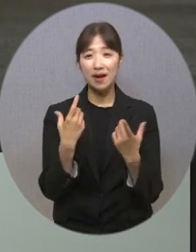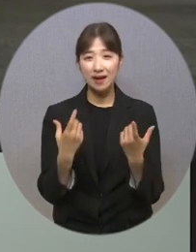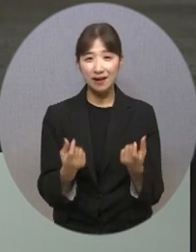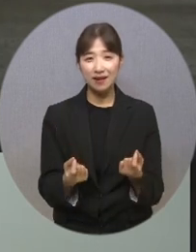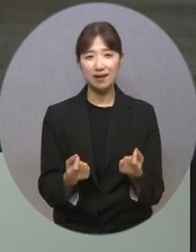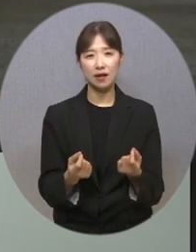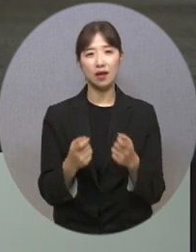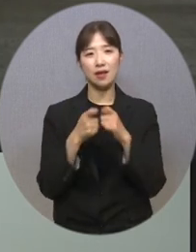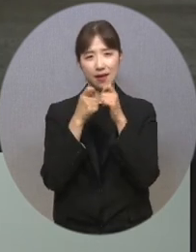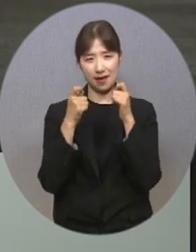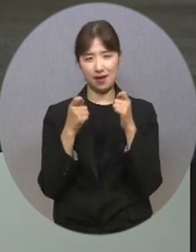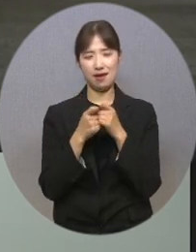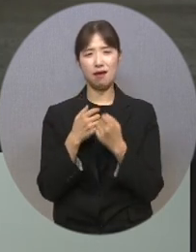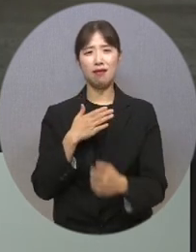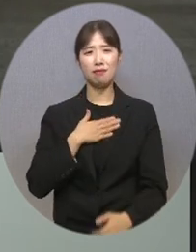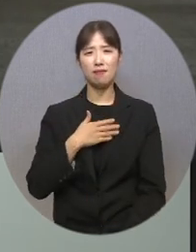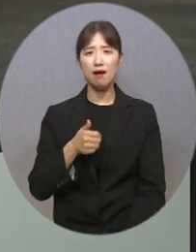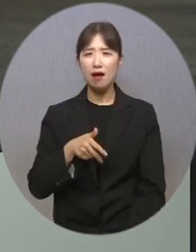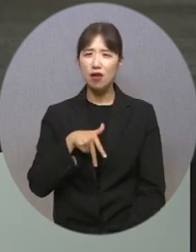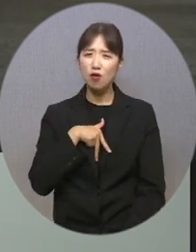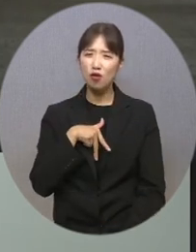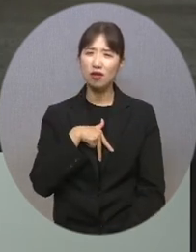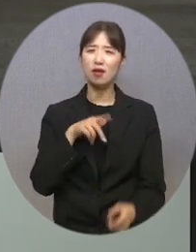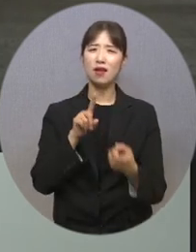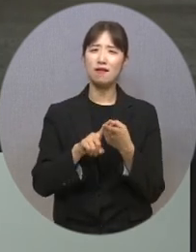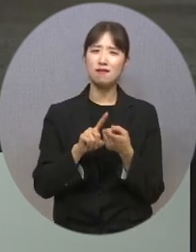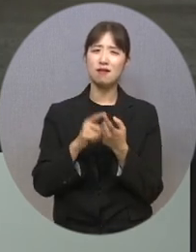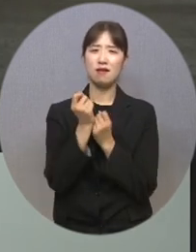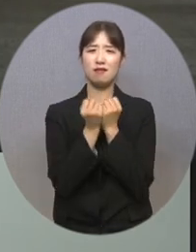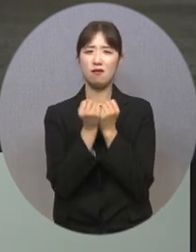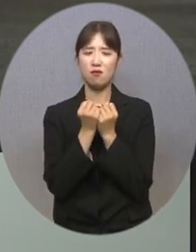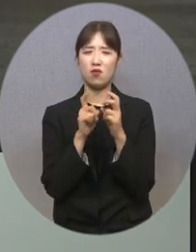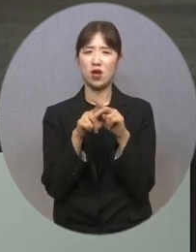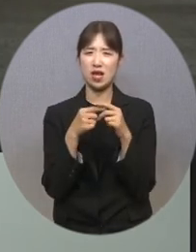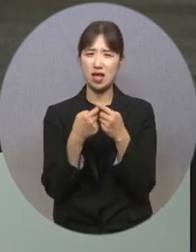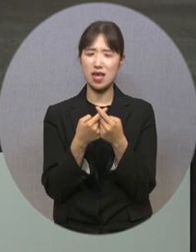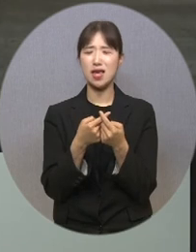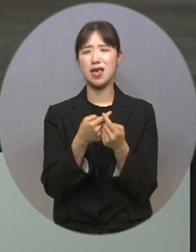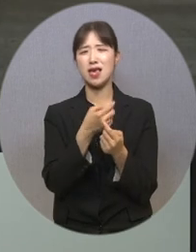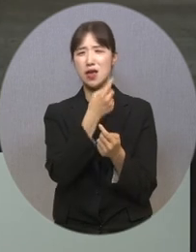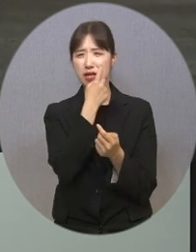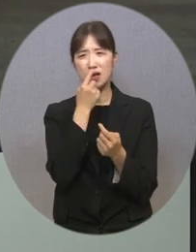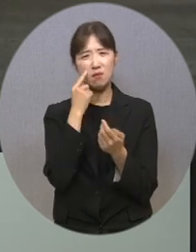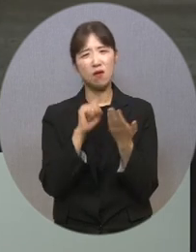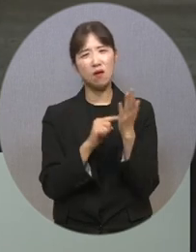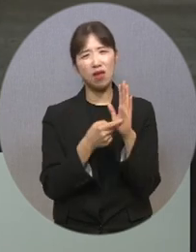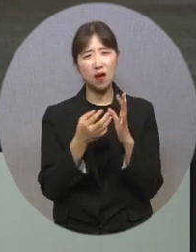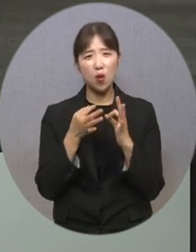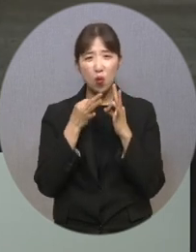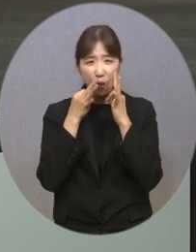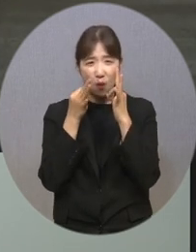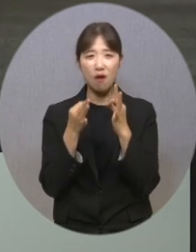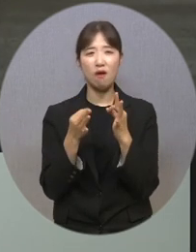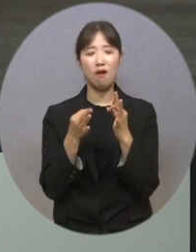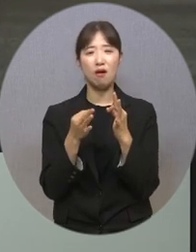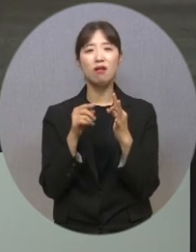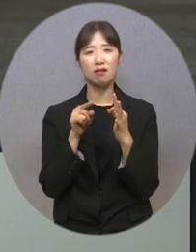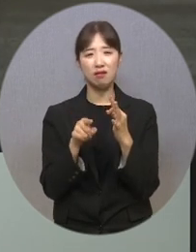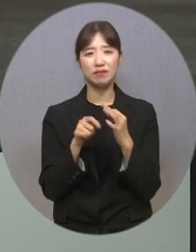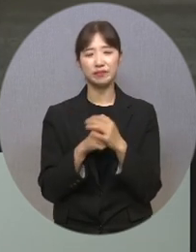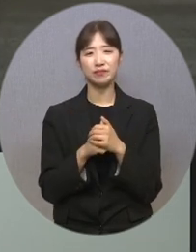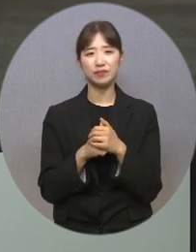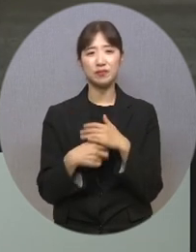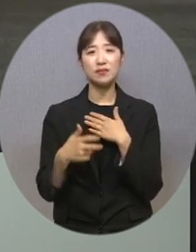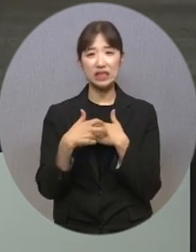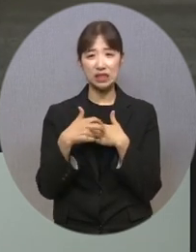개인이 나의 정체성을 설명하고 이해시키고 증명하는 노력은 저희가